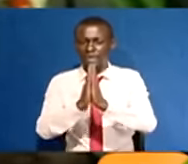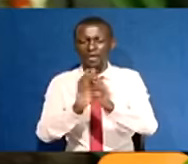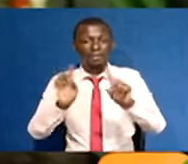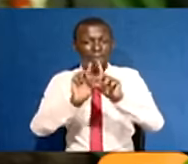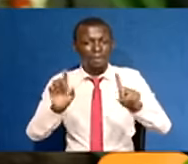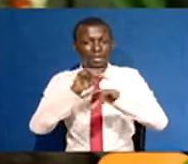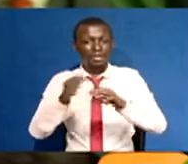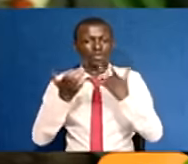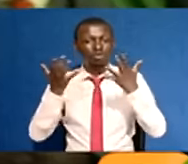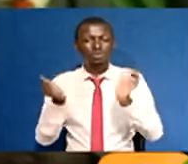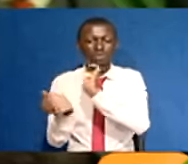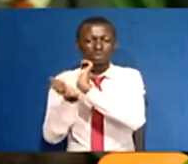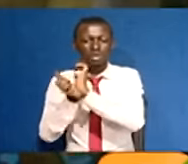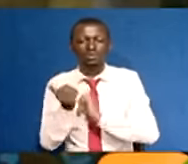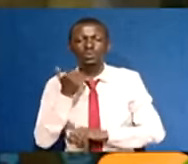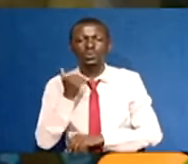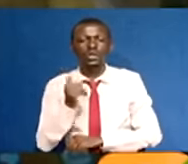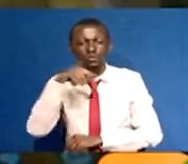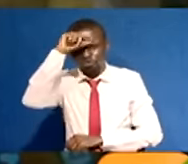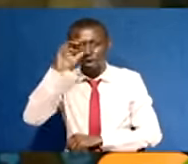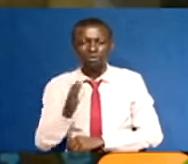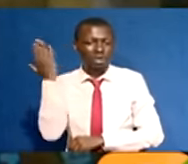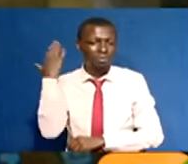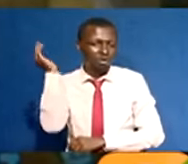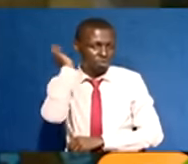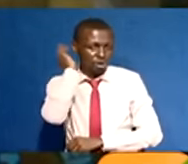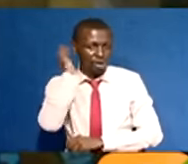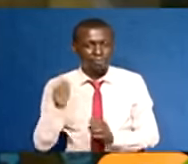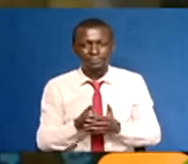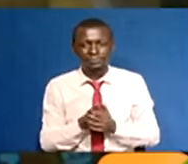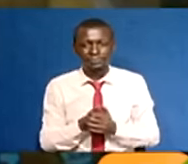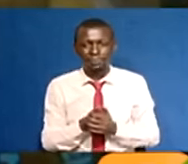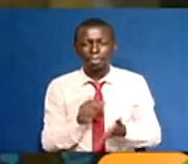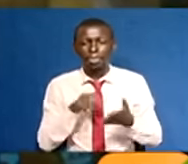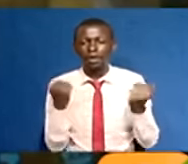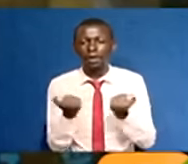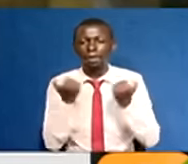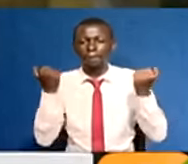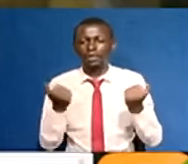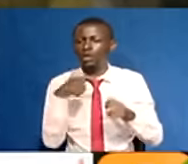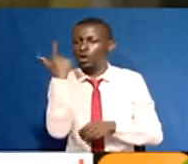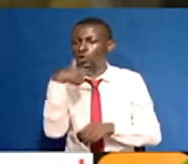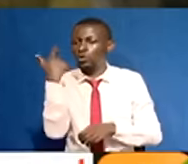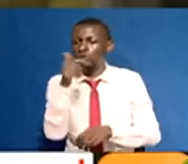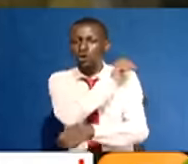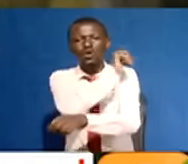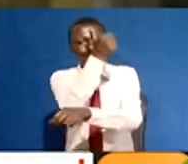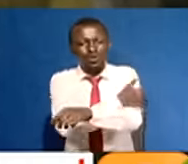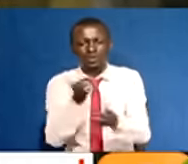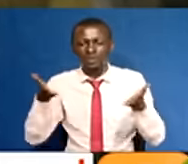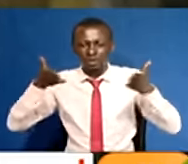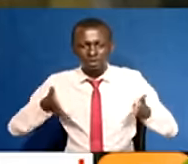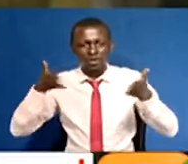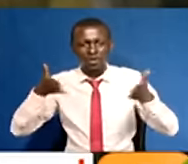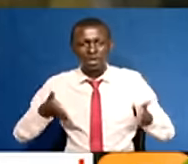eti wanataka kushika Mwangi Wa Iria, lakini yale ambayo tumeona kutokana na wale wenye mamlaka sasa hivi is